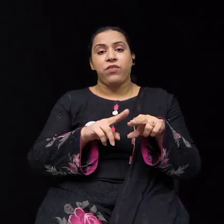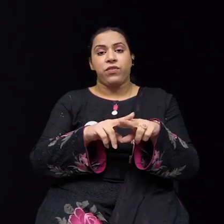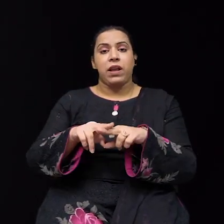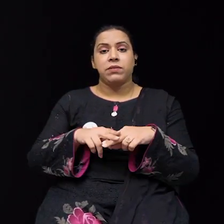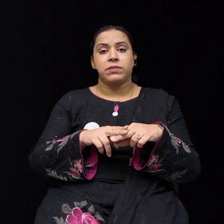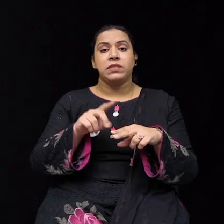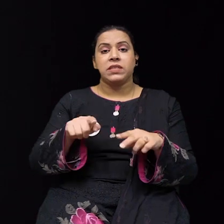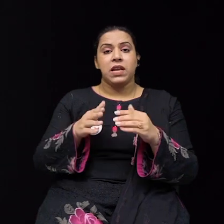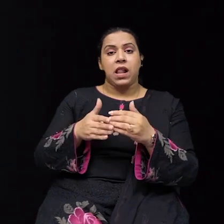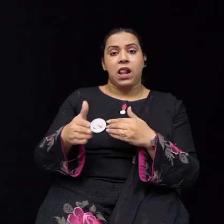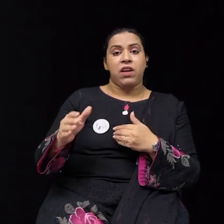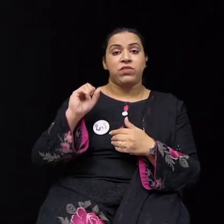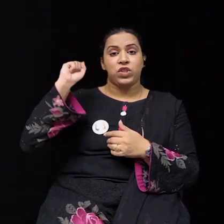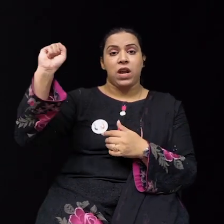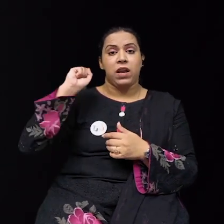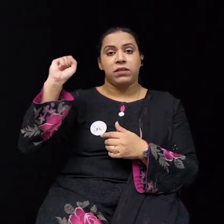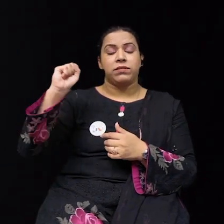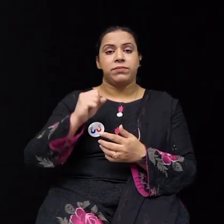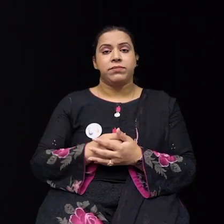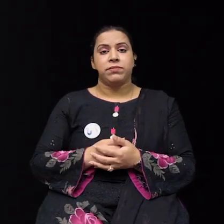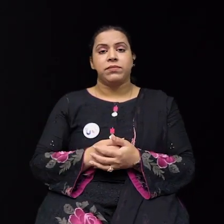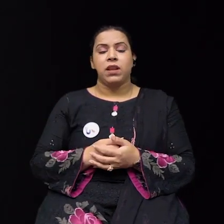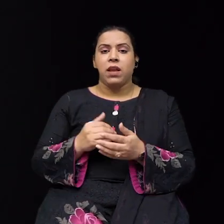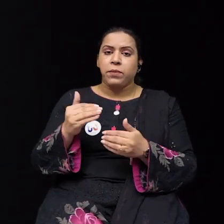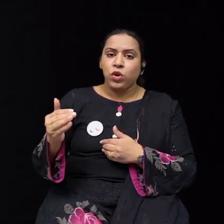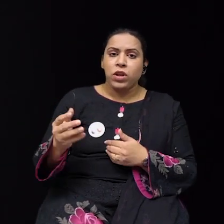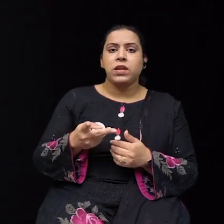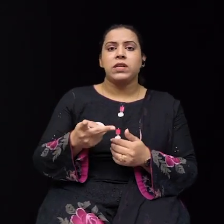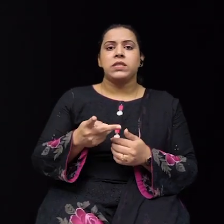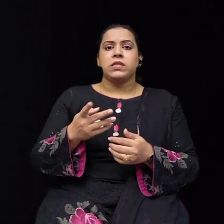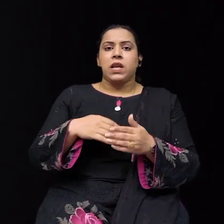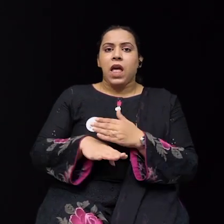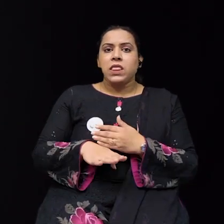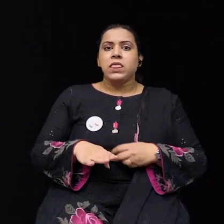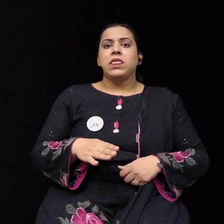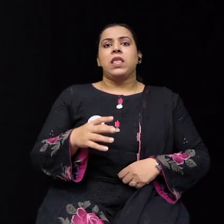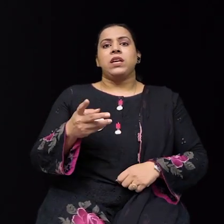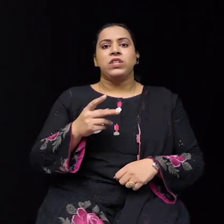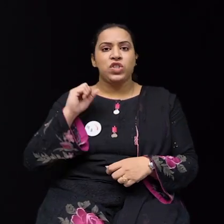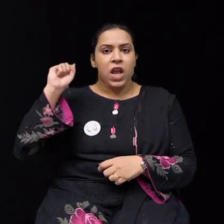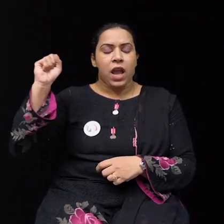خاندان کے اندر اس کے خلاف جہاد کرنی چاہیے۔ بالکل جس طرح سے ہم اندر